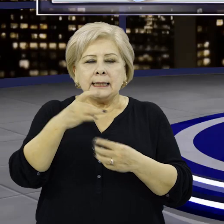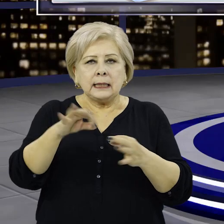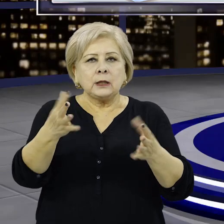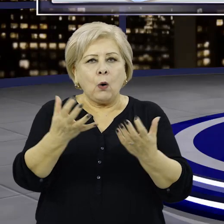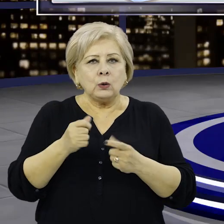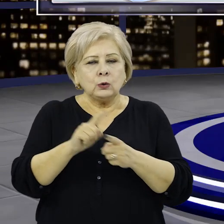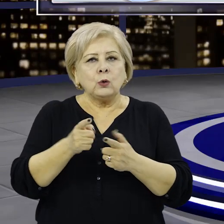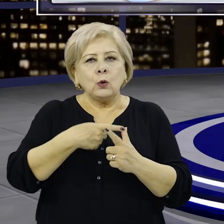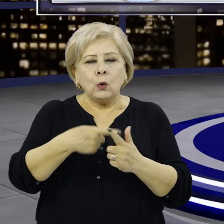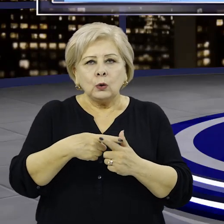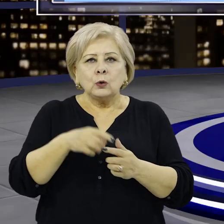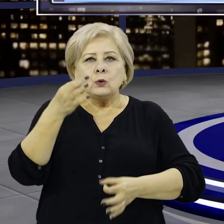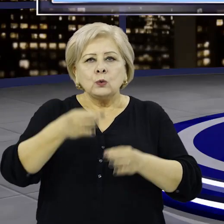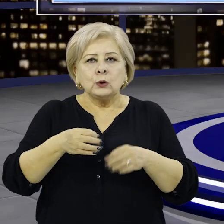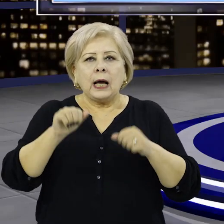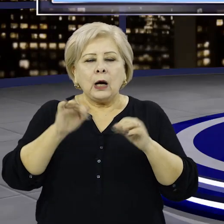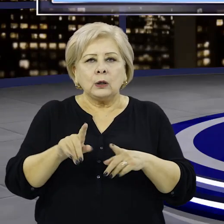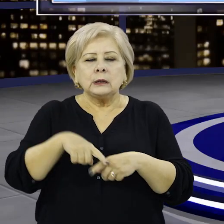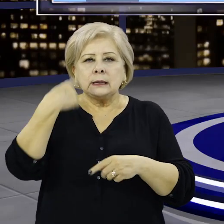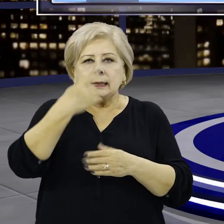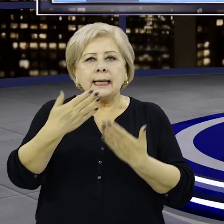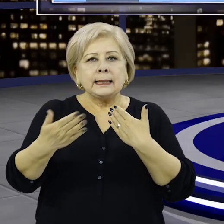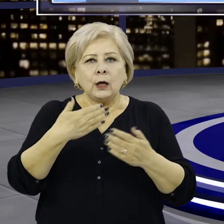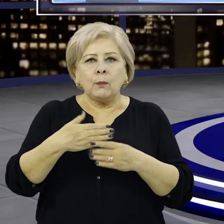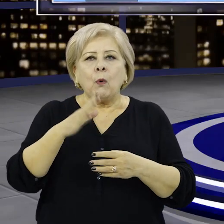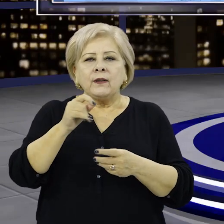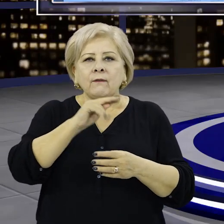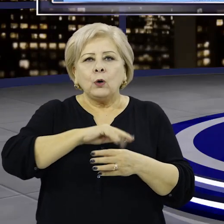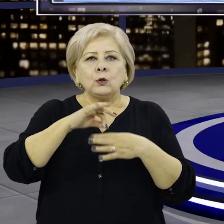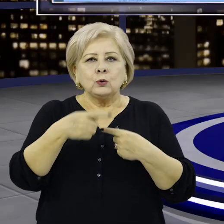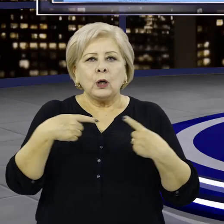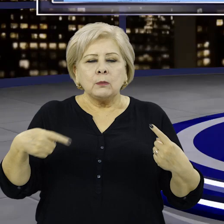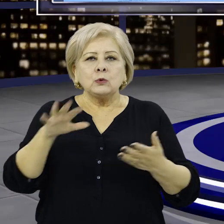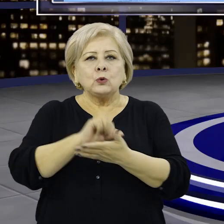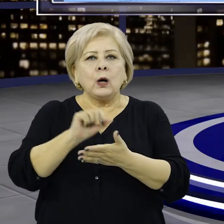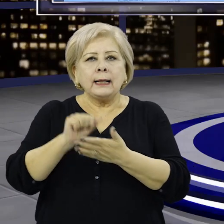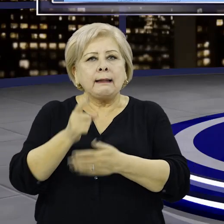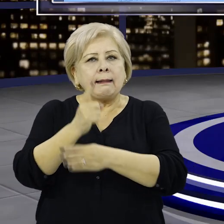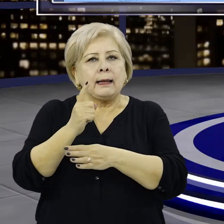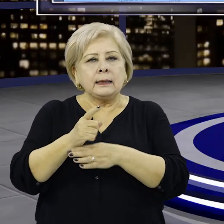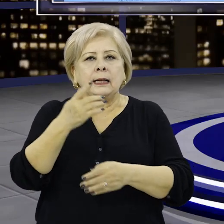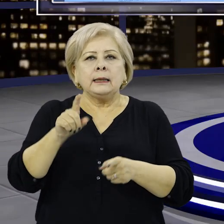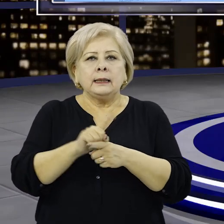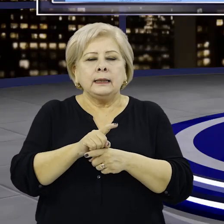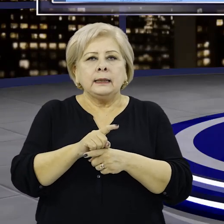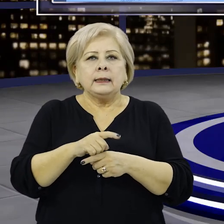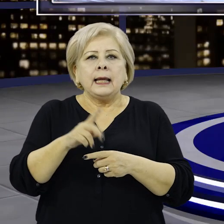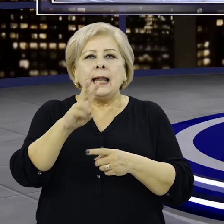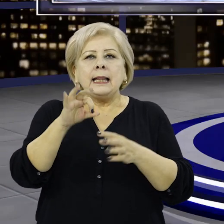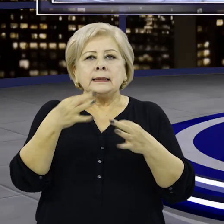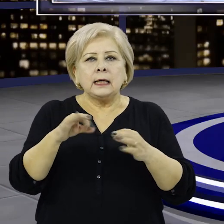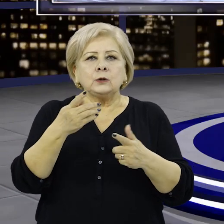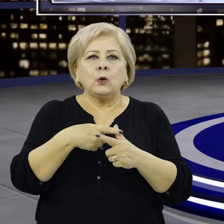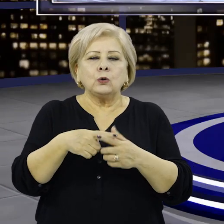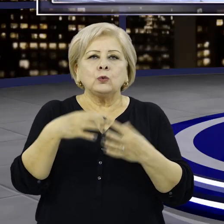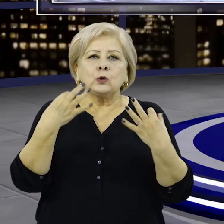litsenziyani olish yoki sudning qaroriga asosan shaxsga nisbatan muayyan faoliyat turi bilan shug'ullanish taqiqlanganligi, litsenziyani